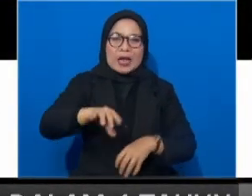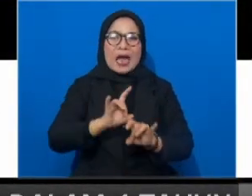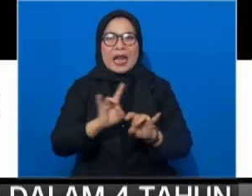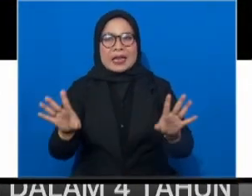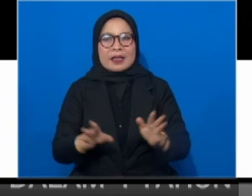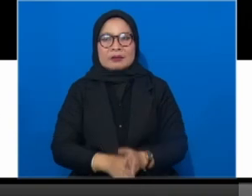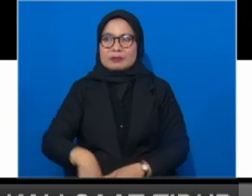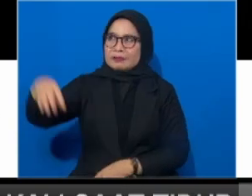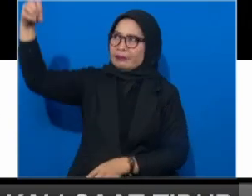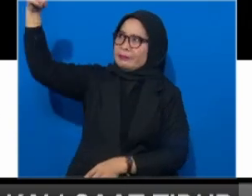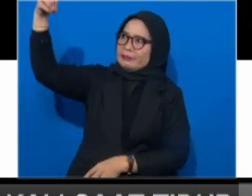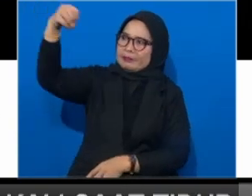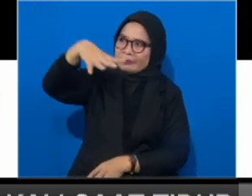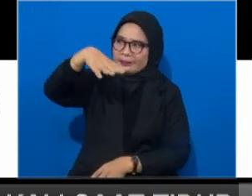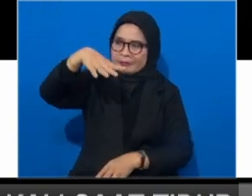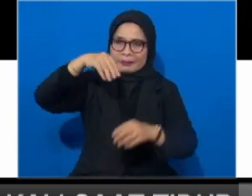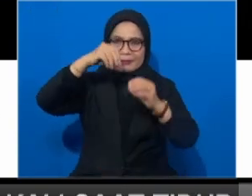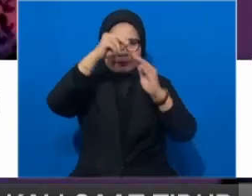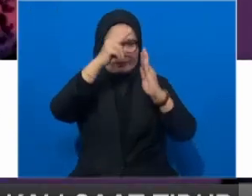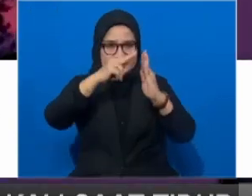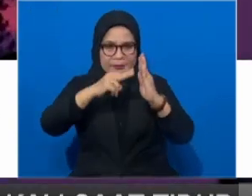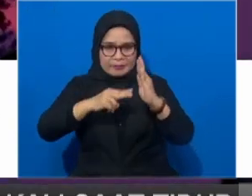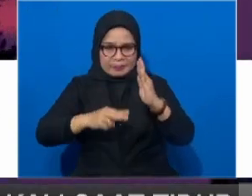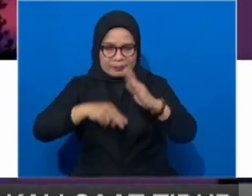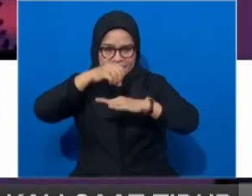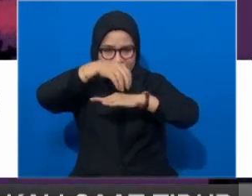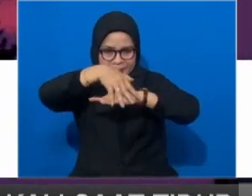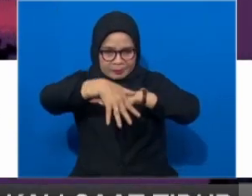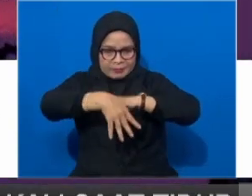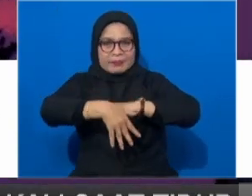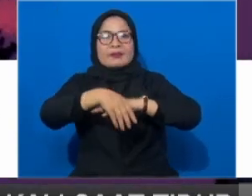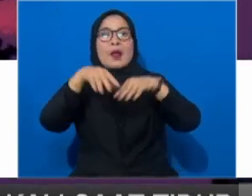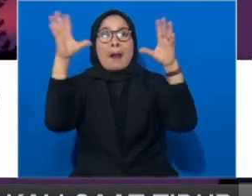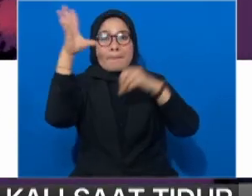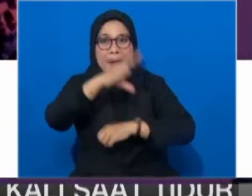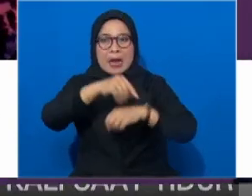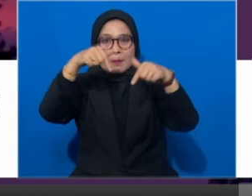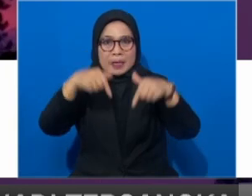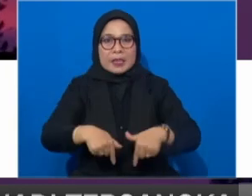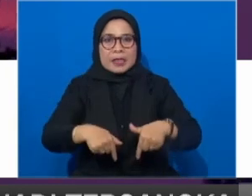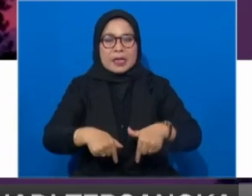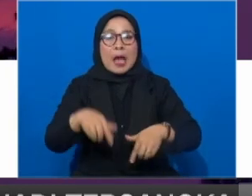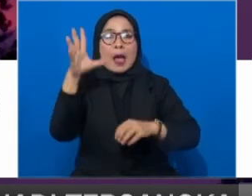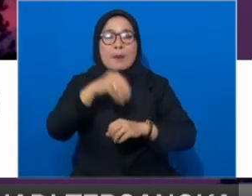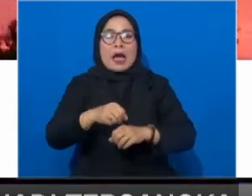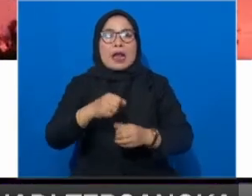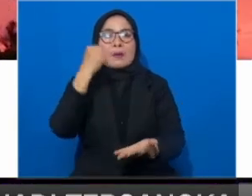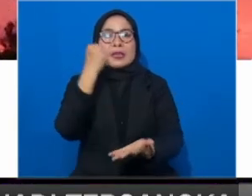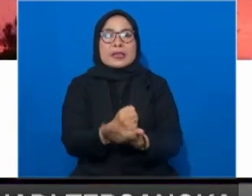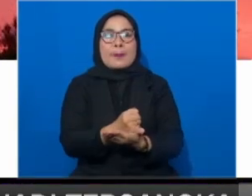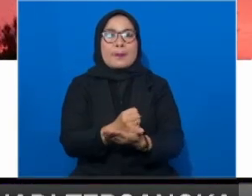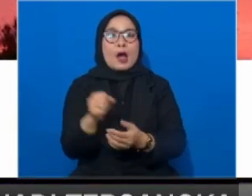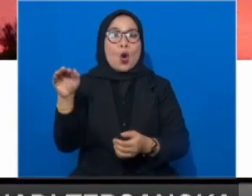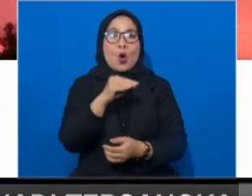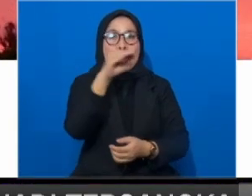Matahari perlahan tenggelam di ufuk barat. Malam ini tepat malam Cap Gomeh atau penanda akhir dari